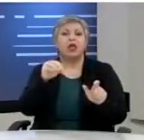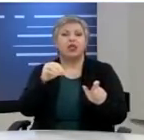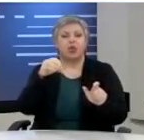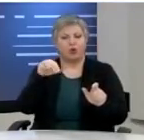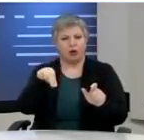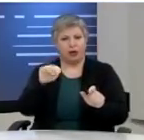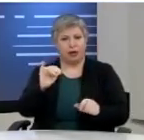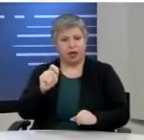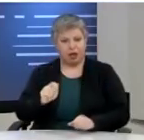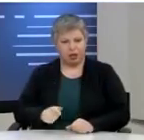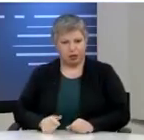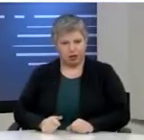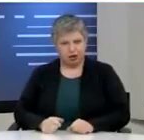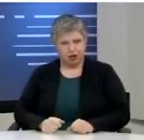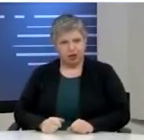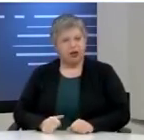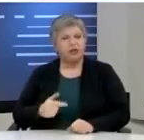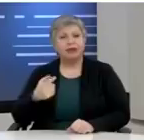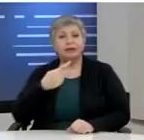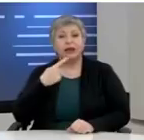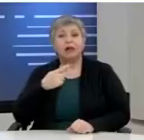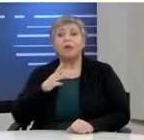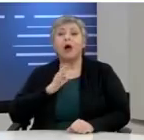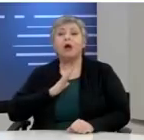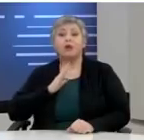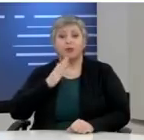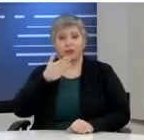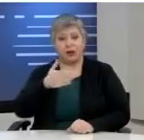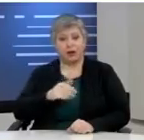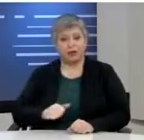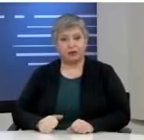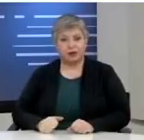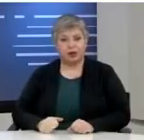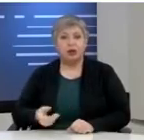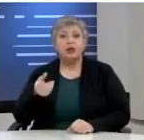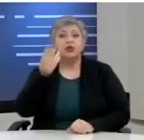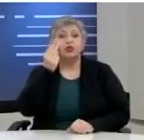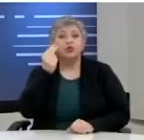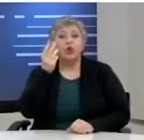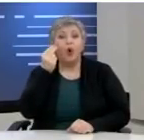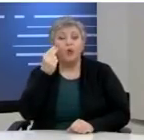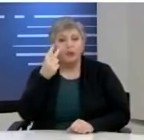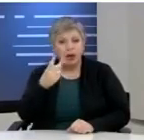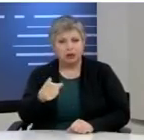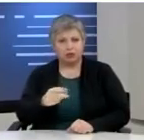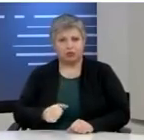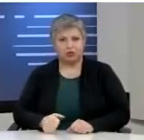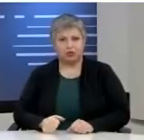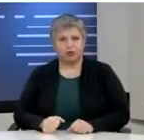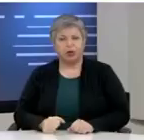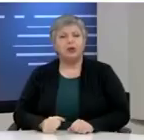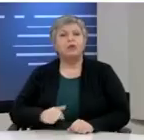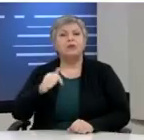Πουγουδουμιανούς ή Φυρομήτες, τους λέγαμε Σκοπιανούς, με την ονομασία της πρωτεύουσάς